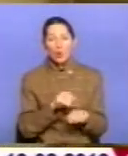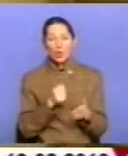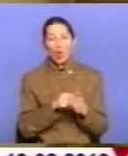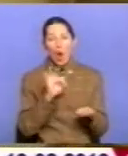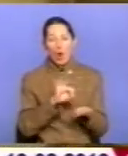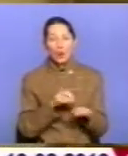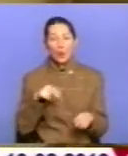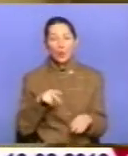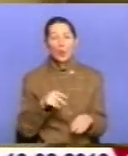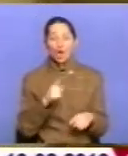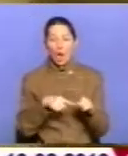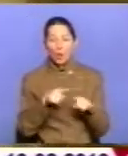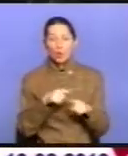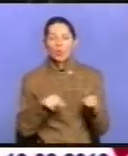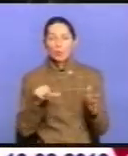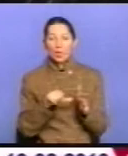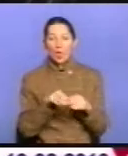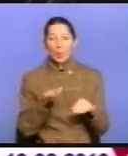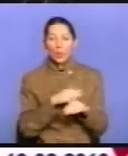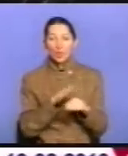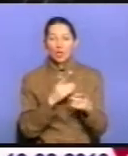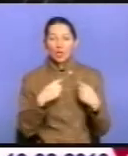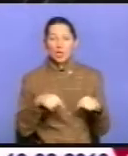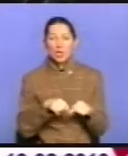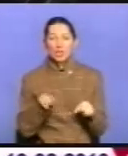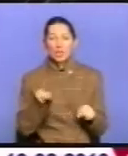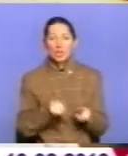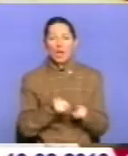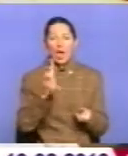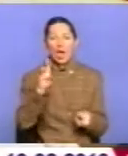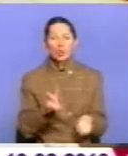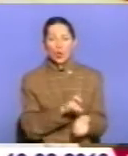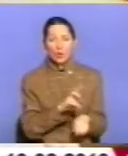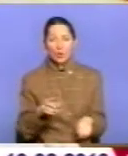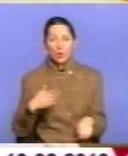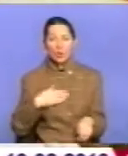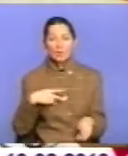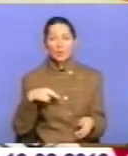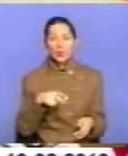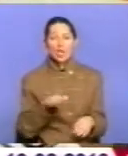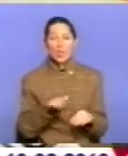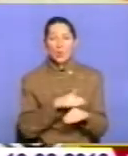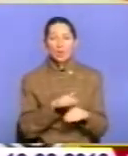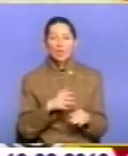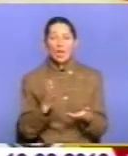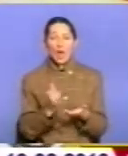й представники благодійних організацій та духовенства. До нас приходить благодійний фонд «Карітас»